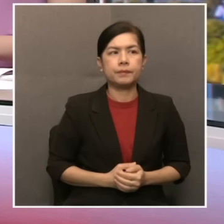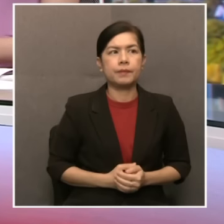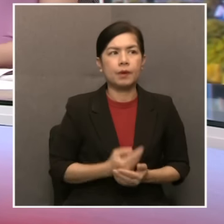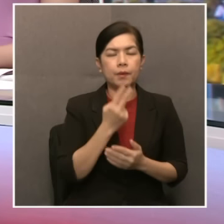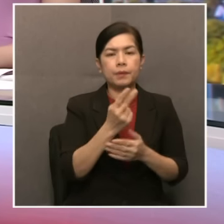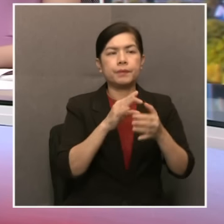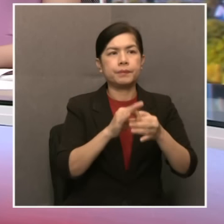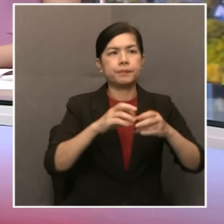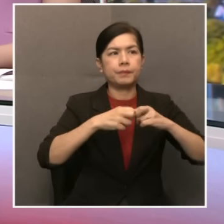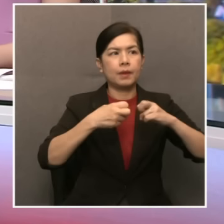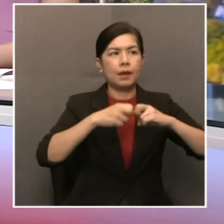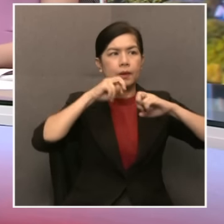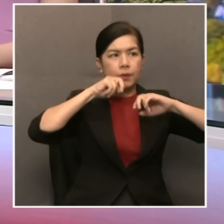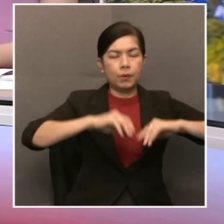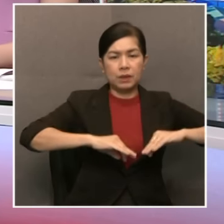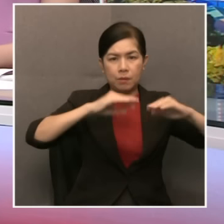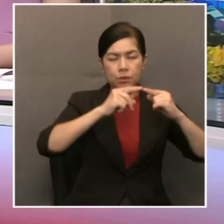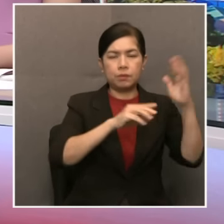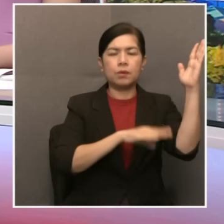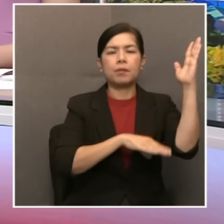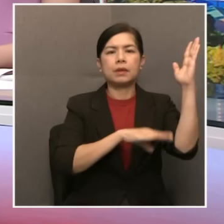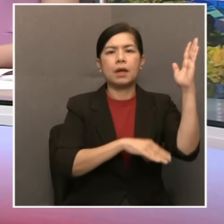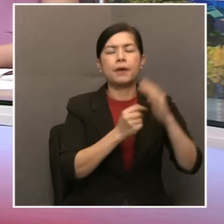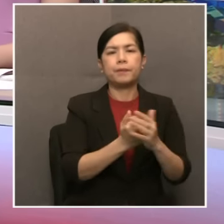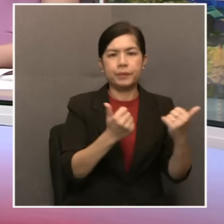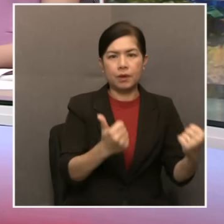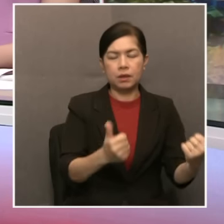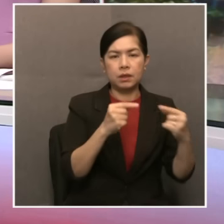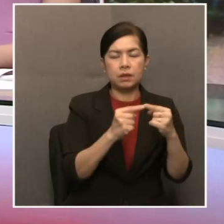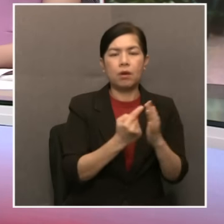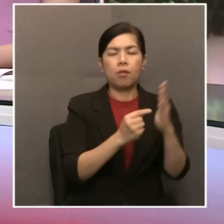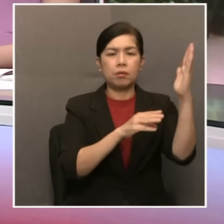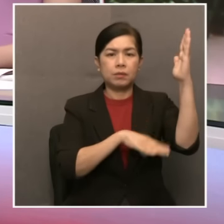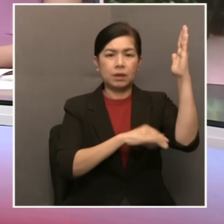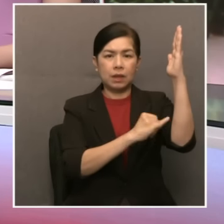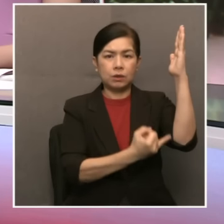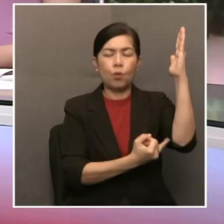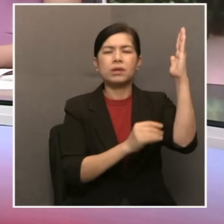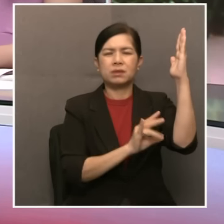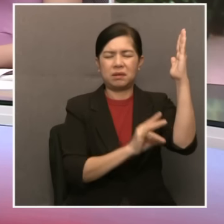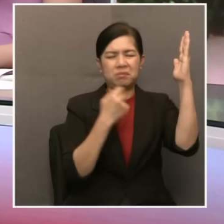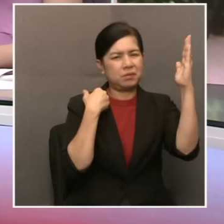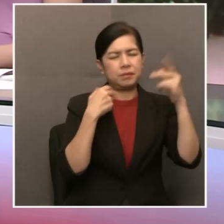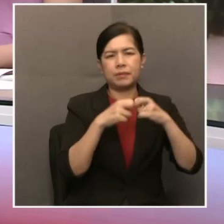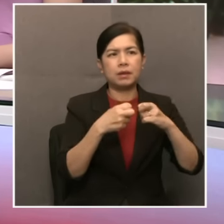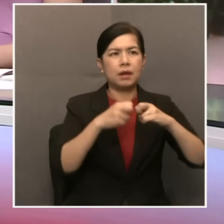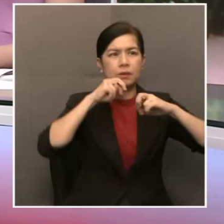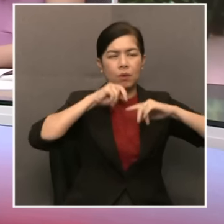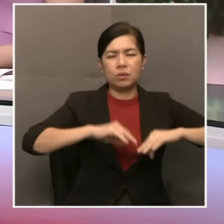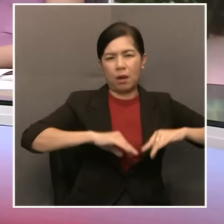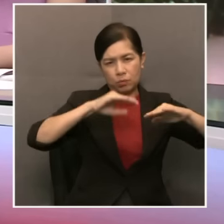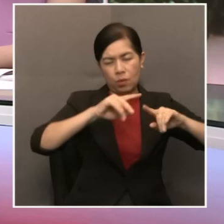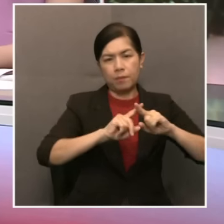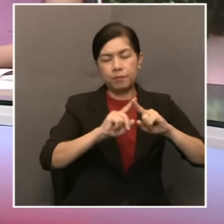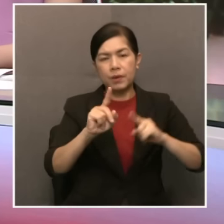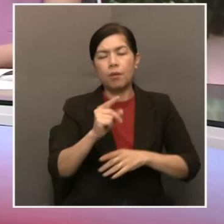น้ำท่วมในพื้นที่ภาคใต้กันต่อนะคะล่าสุดมีรายงานว่า7จังหวัดภาคใต้ตอนนี้ได้ประสบกับเรื่องของเหตุน้ำท่วมนะคะแต่ว่าในพื้น